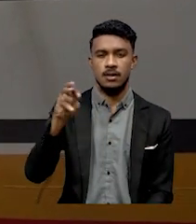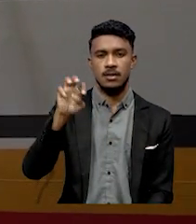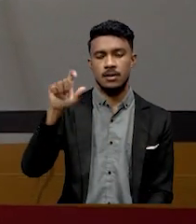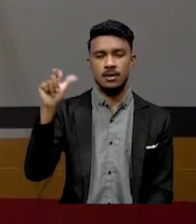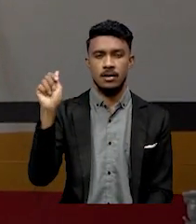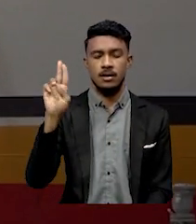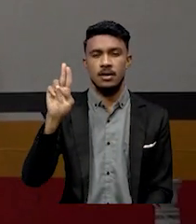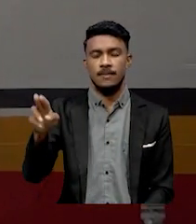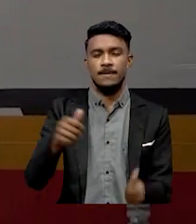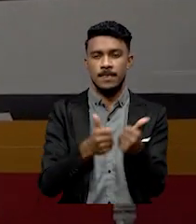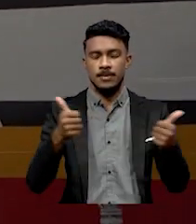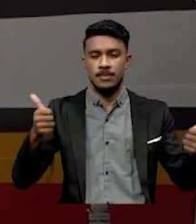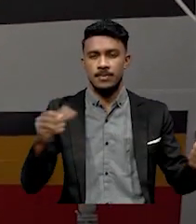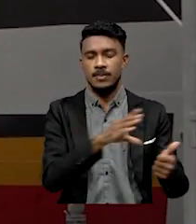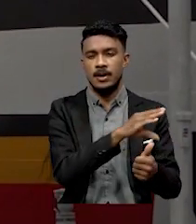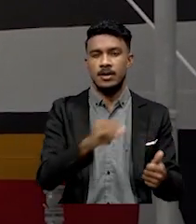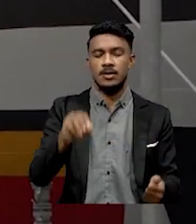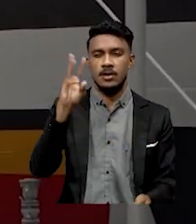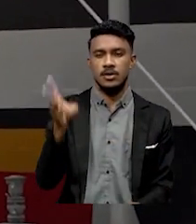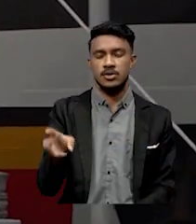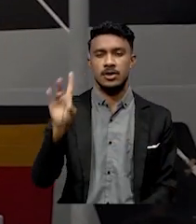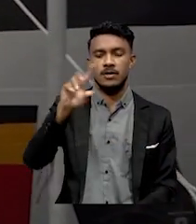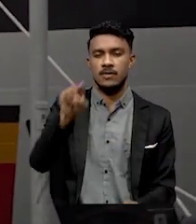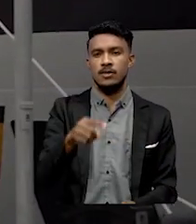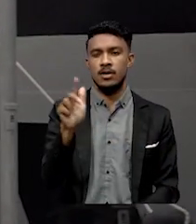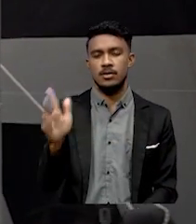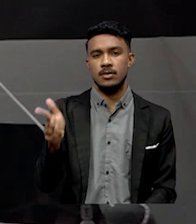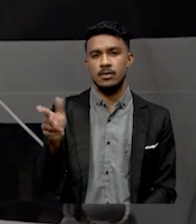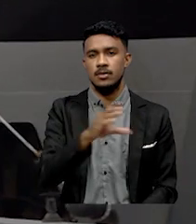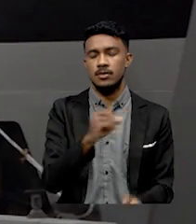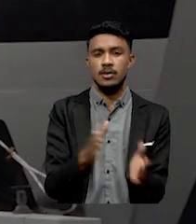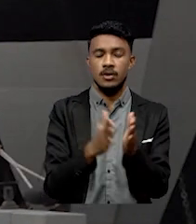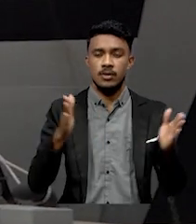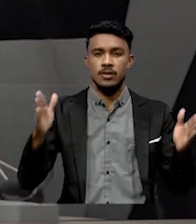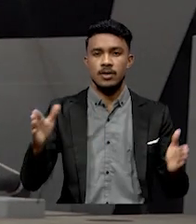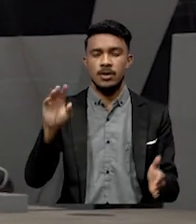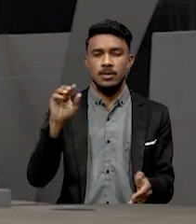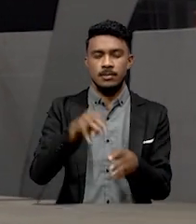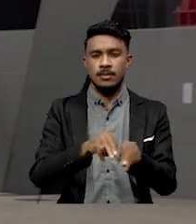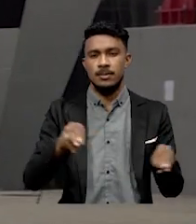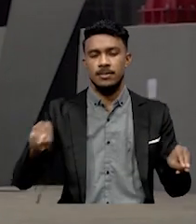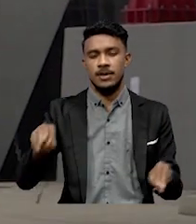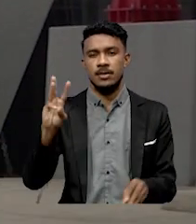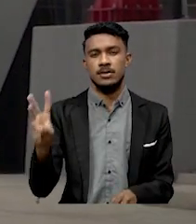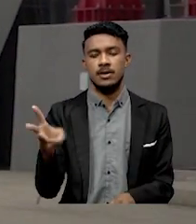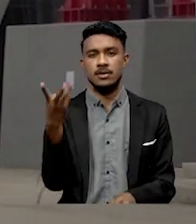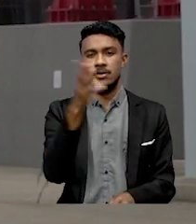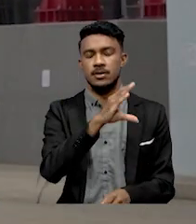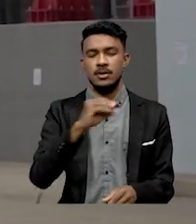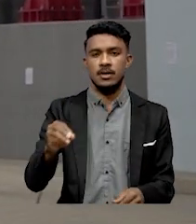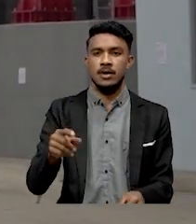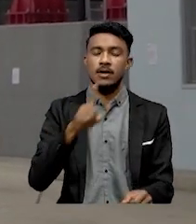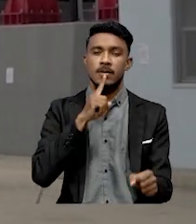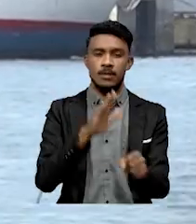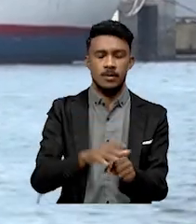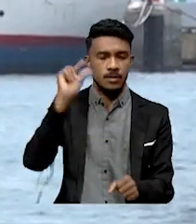metru neng nulu resing hitu virgula tolu nulu honi luang metru sanulu resing neng. Antes ne guvarno prometeu na katak, ro na kroma